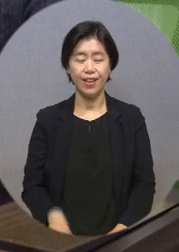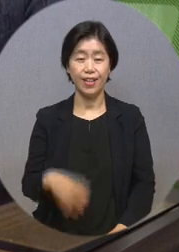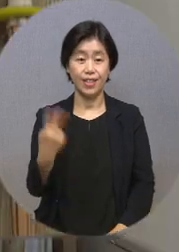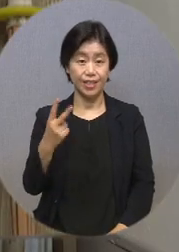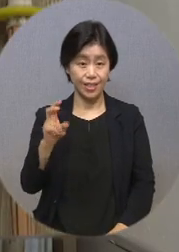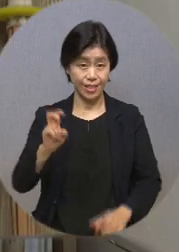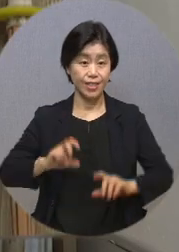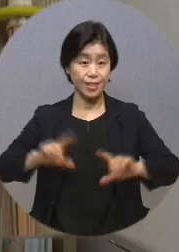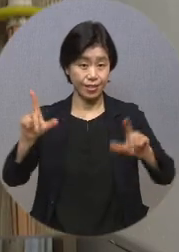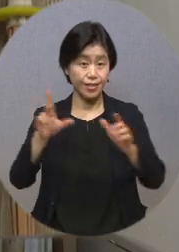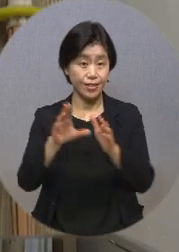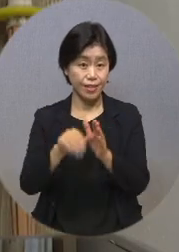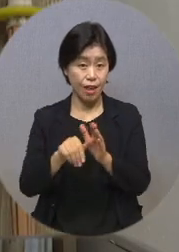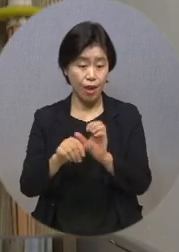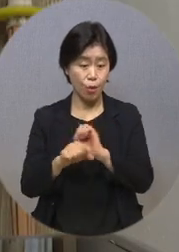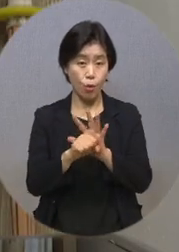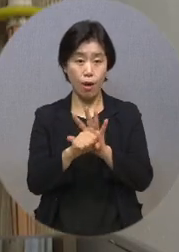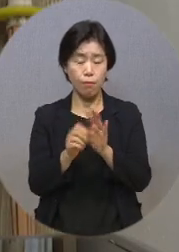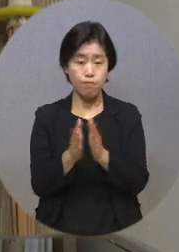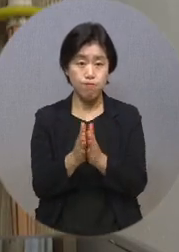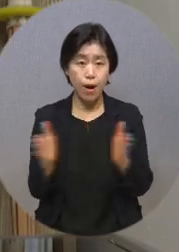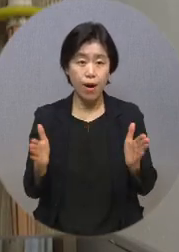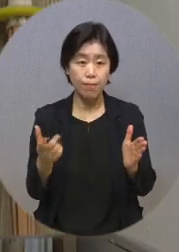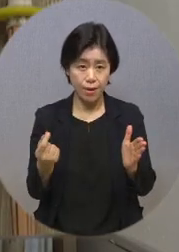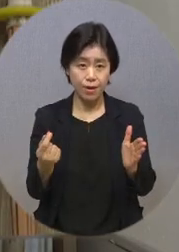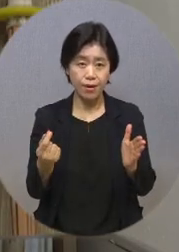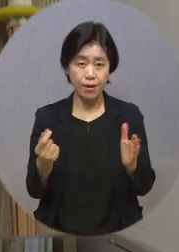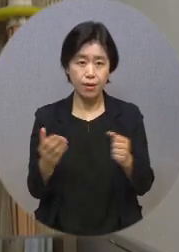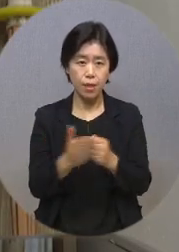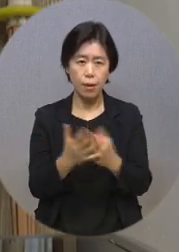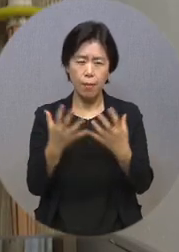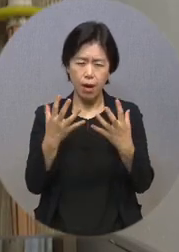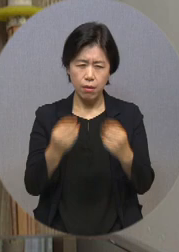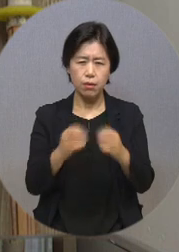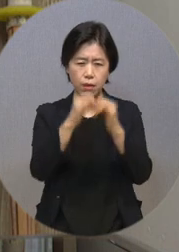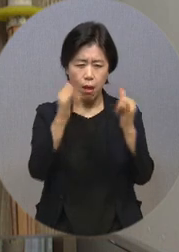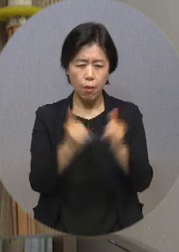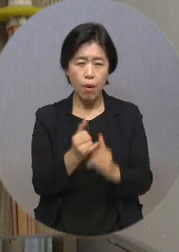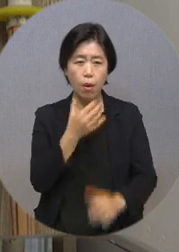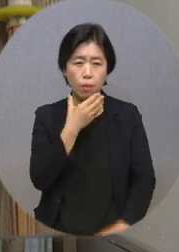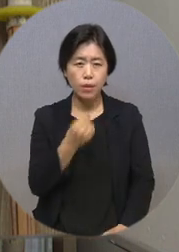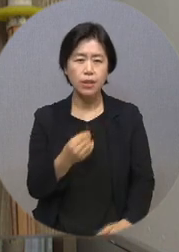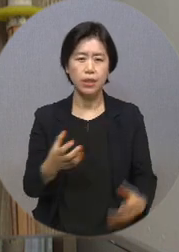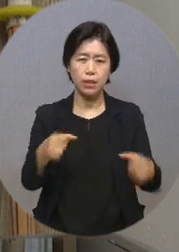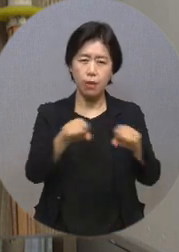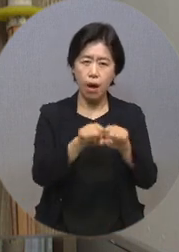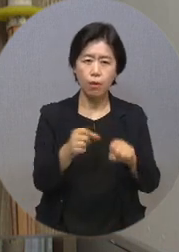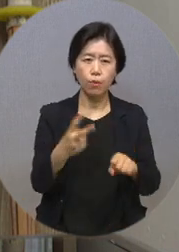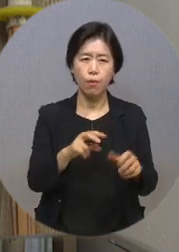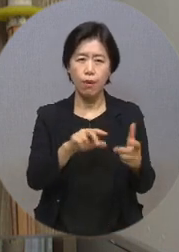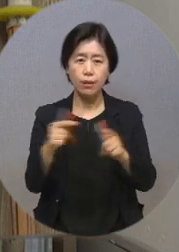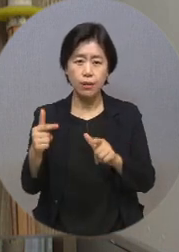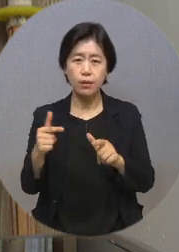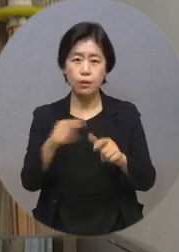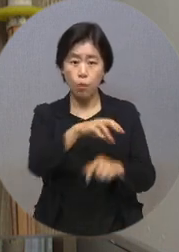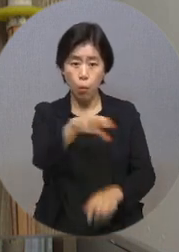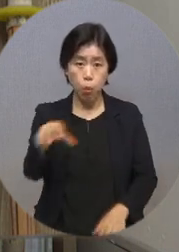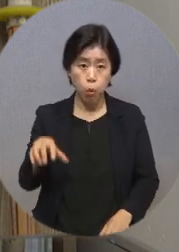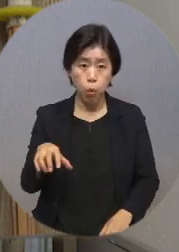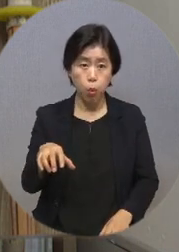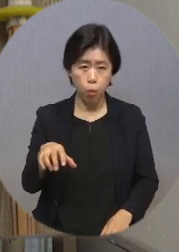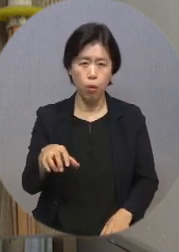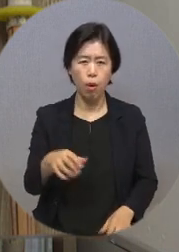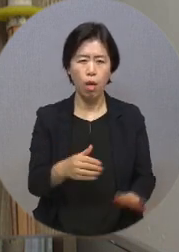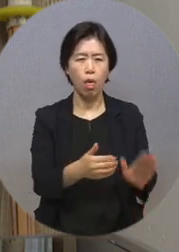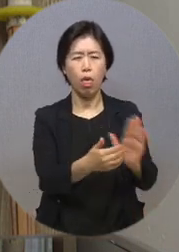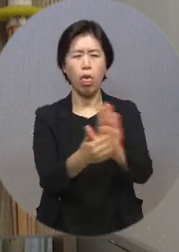2020년에 코로나가 엄습을 하면서 사실 많은 사회복지 시설 기관, 심지어 행정기관까지 문을 폐쇄를 하는